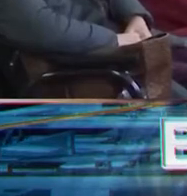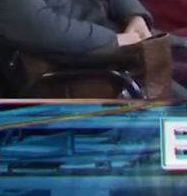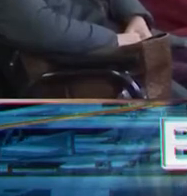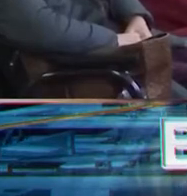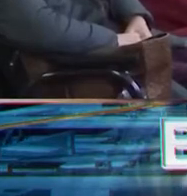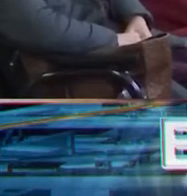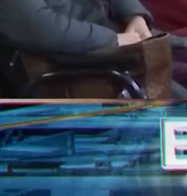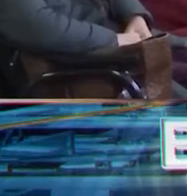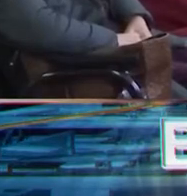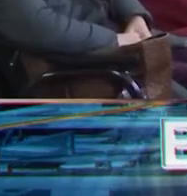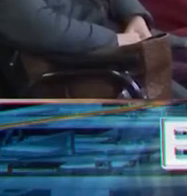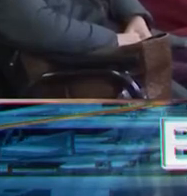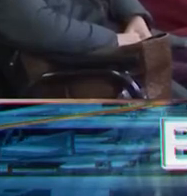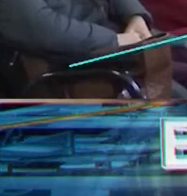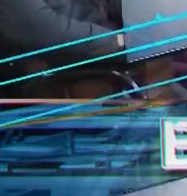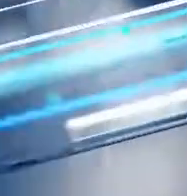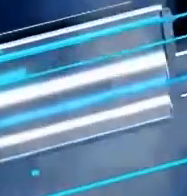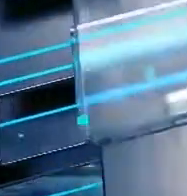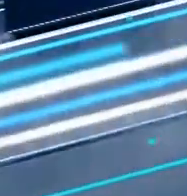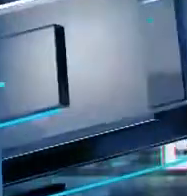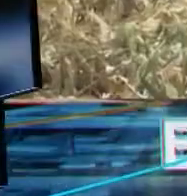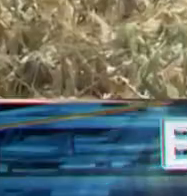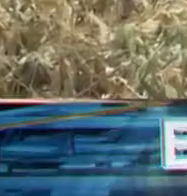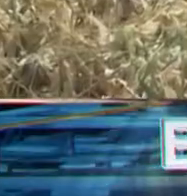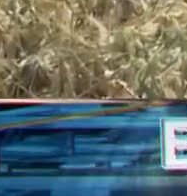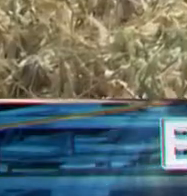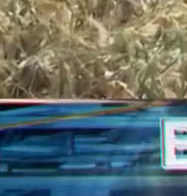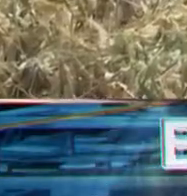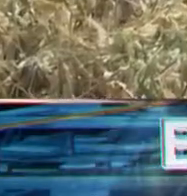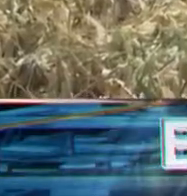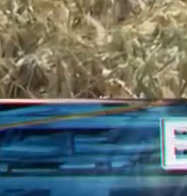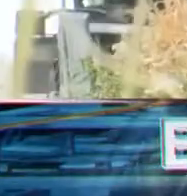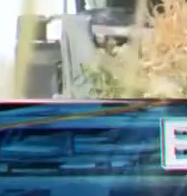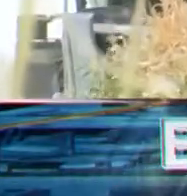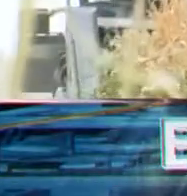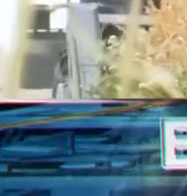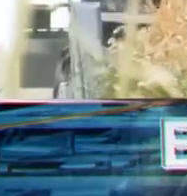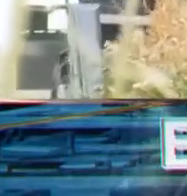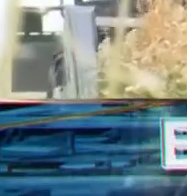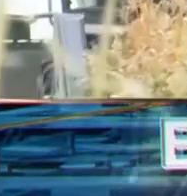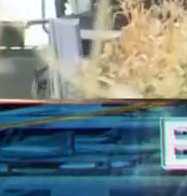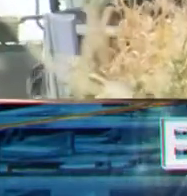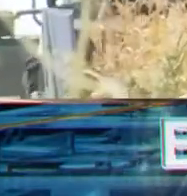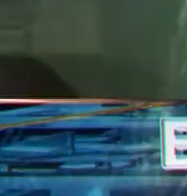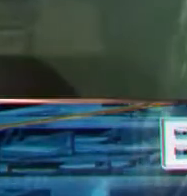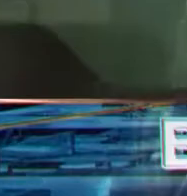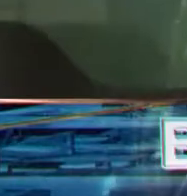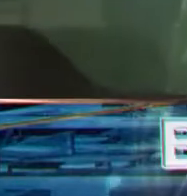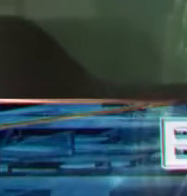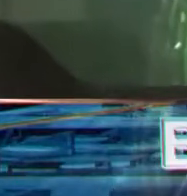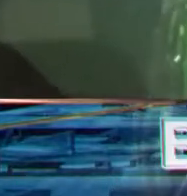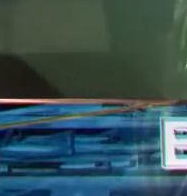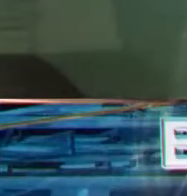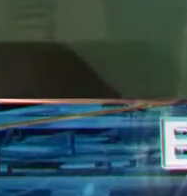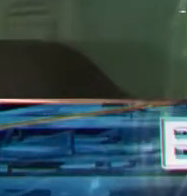қаншама сұраққа жауап алдық. Жаркент өңірінде жүгері жинау басталды. Шаруалар биыл 26 мың гектар